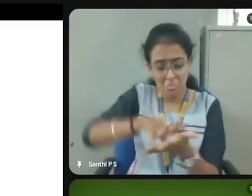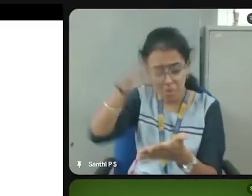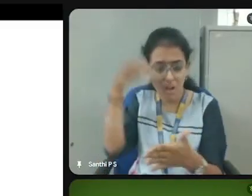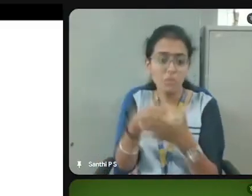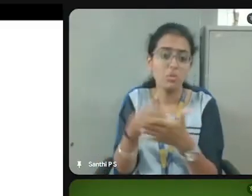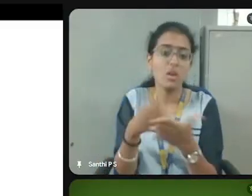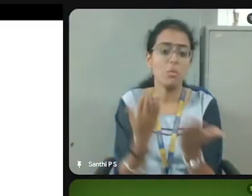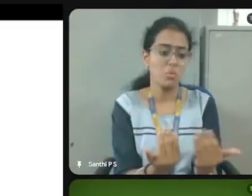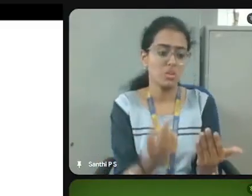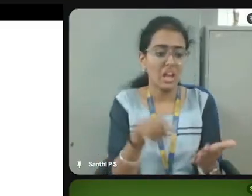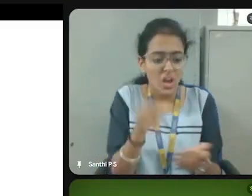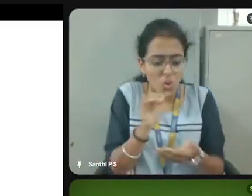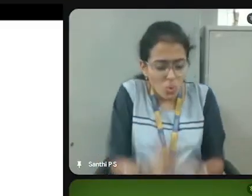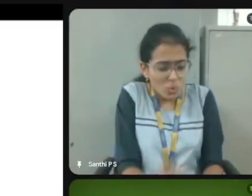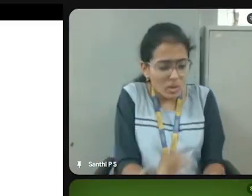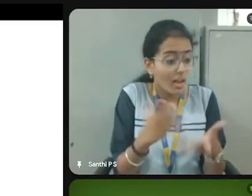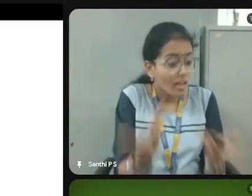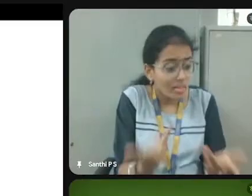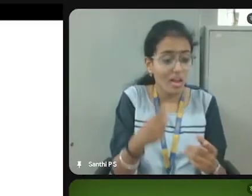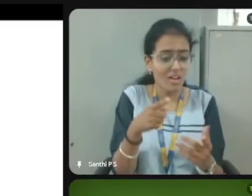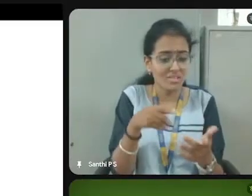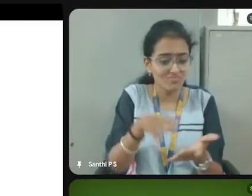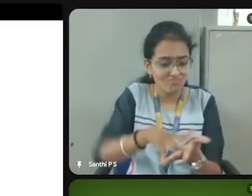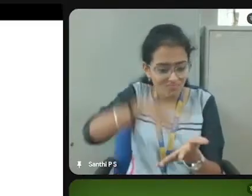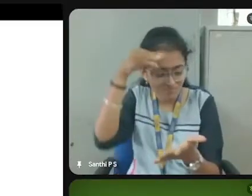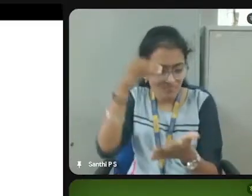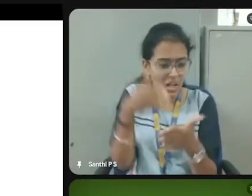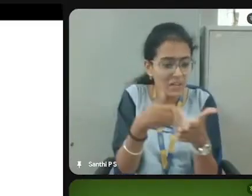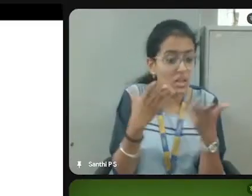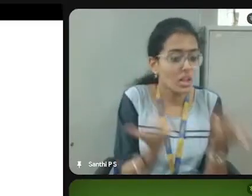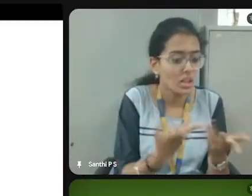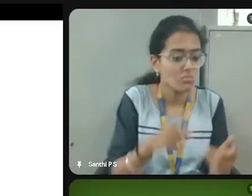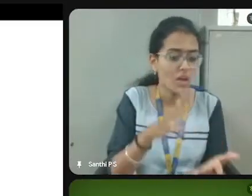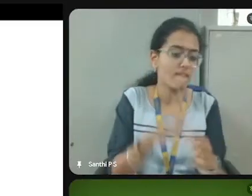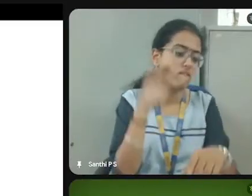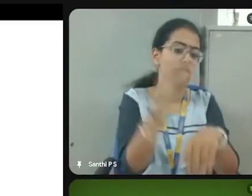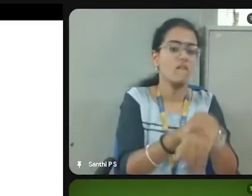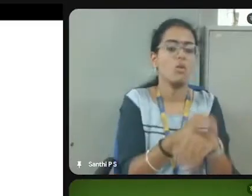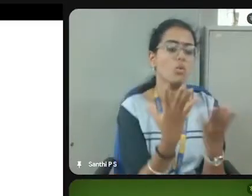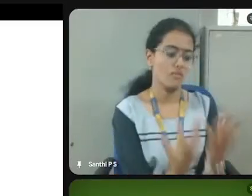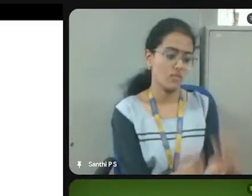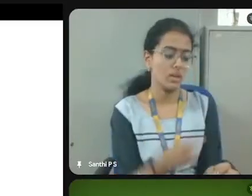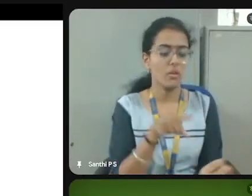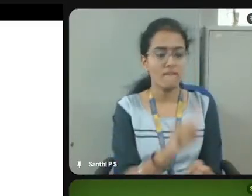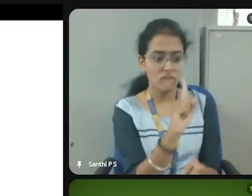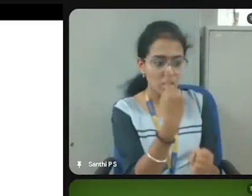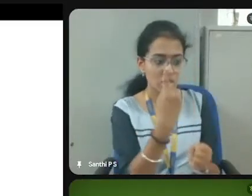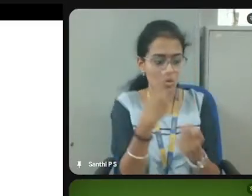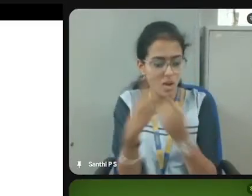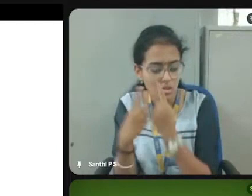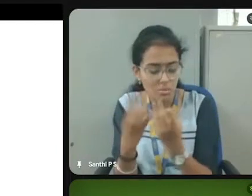കുട്ടിക്ക് ബ്ലോക്കിംഗ് ആയിട്ടുള്ളതെന്ന് നമുക്ക് കണ്ടുപിടിക്കണം. അപ്പോൾ ആദ്യമായിട്ട് ഒരു അസസ്മെന്റ്